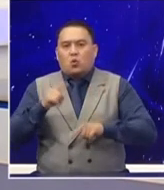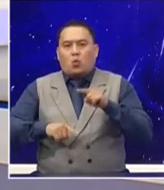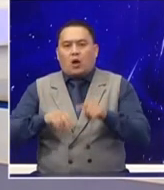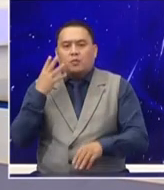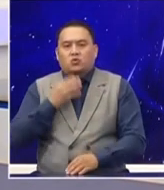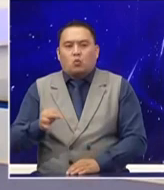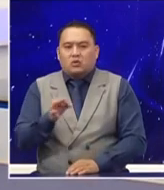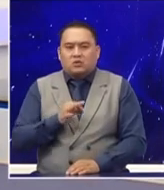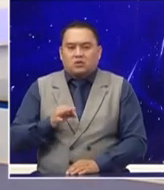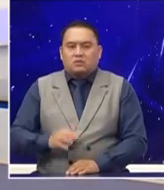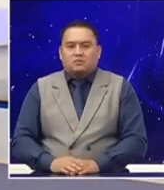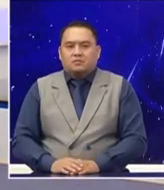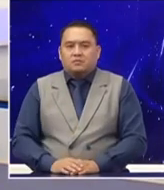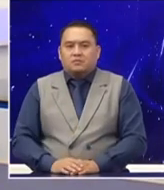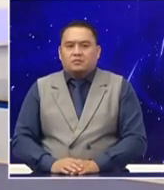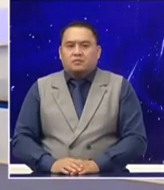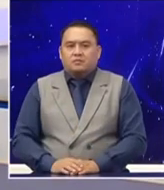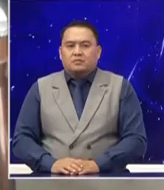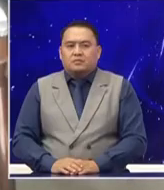родины Алматинской области.